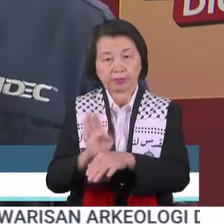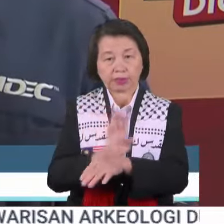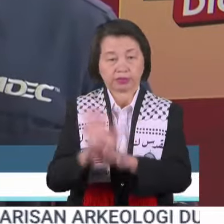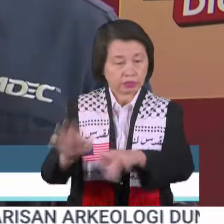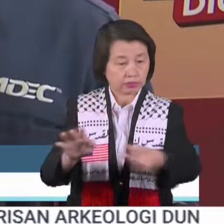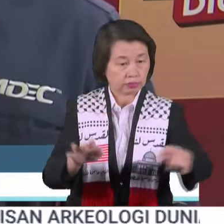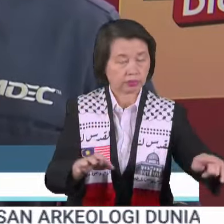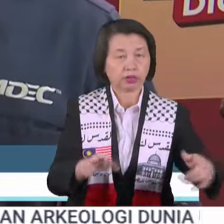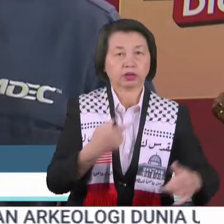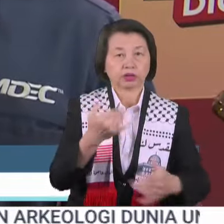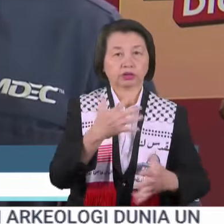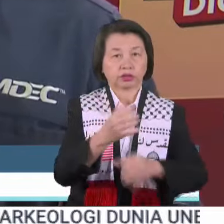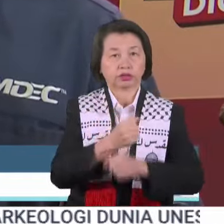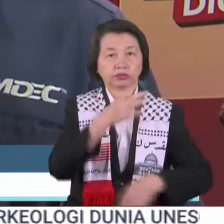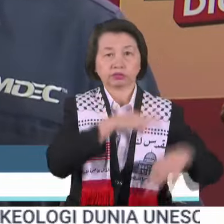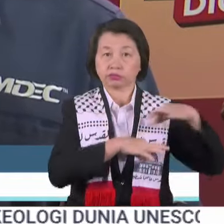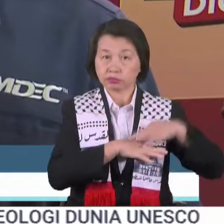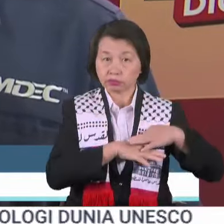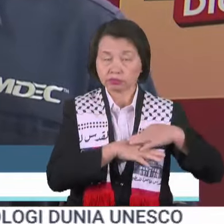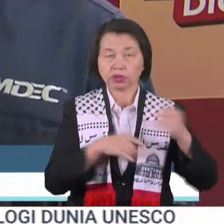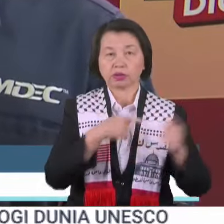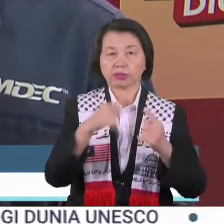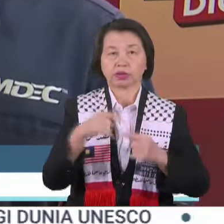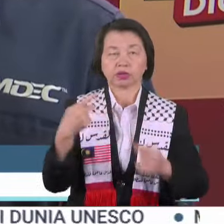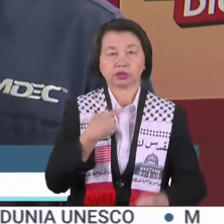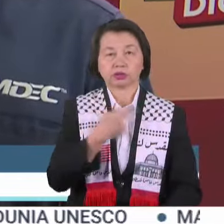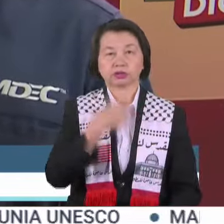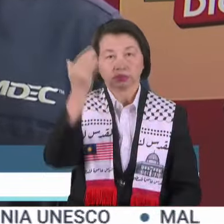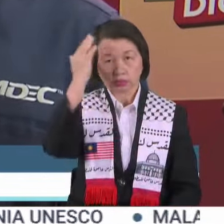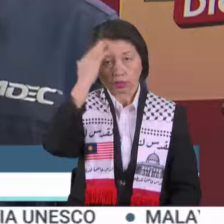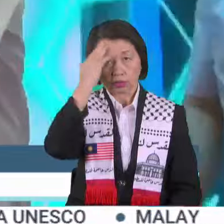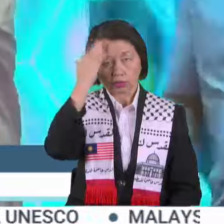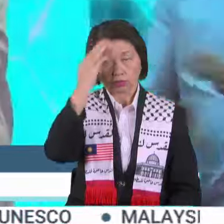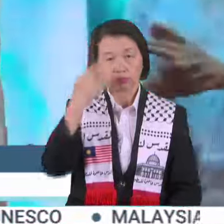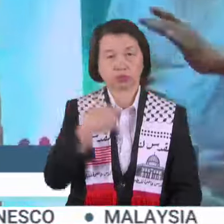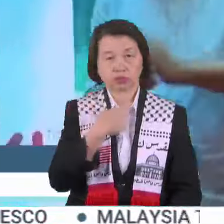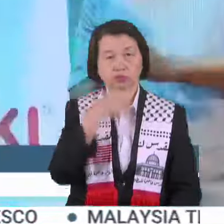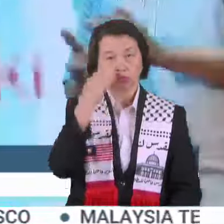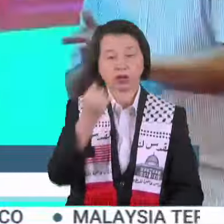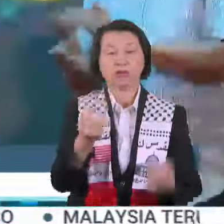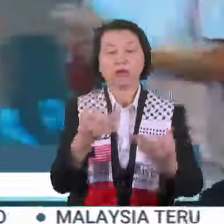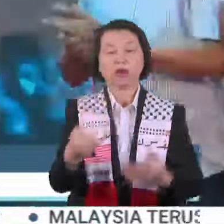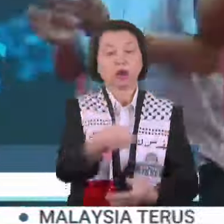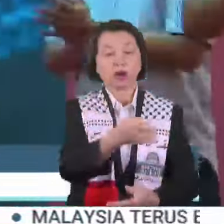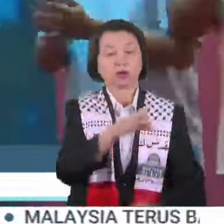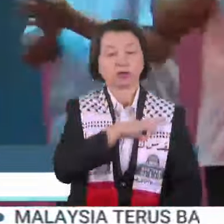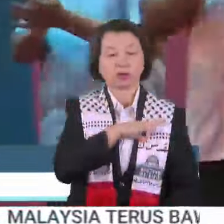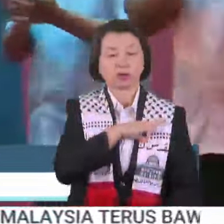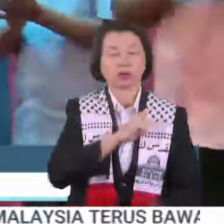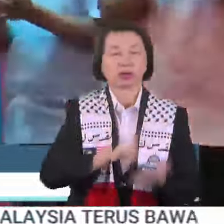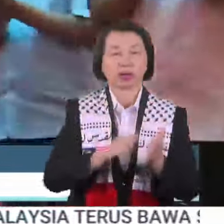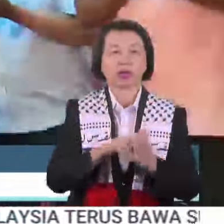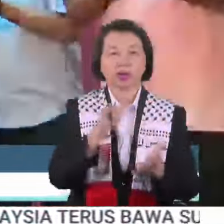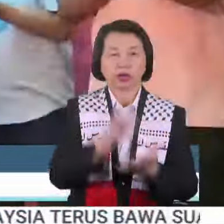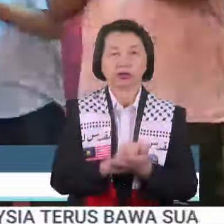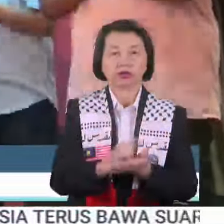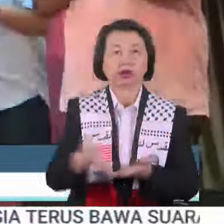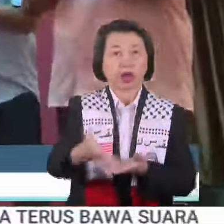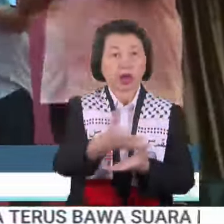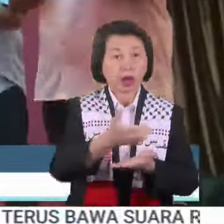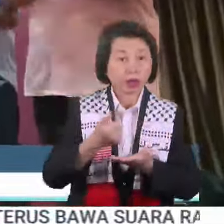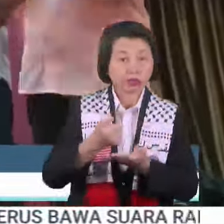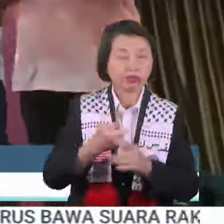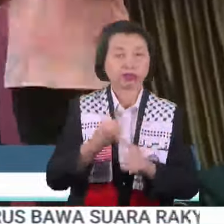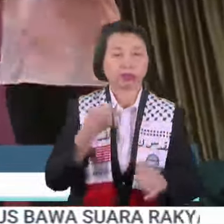ni, segi keuntungan. Jadi maknanya bila kita tahu, maka kita tahu berapa keuntungan tu. Maknanya itu adalah hasil